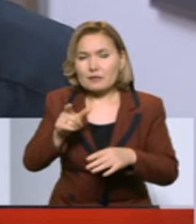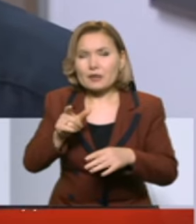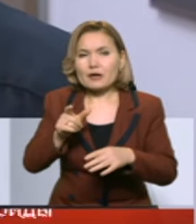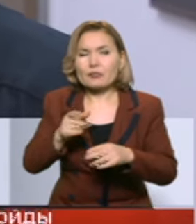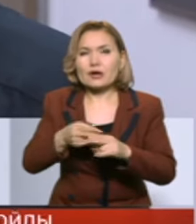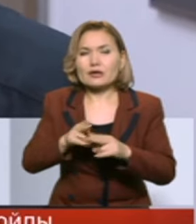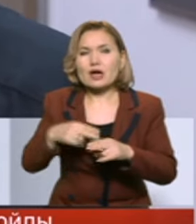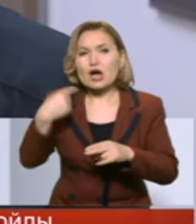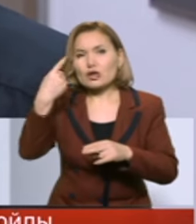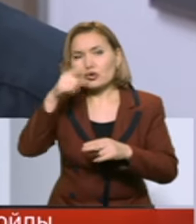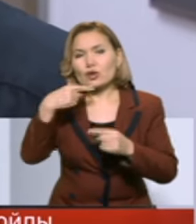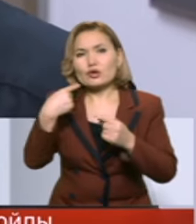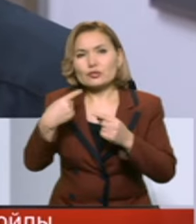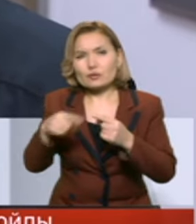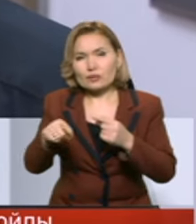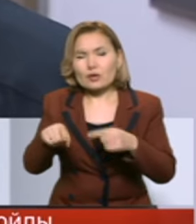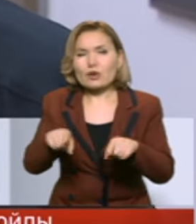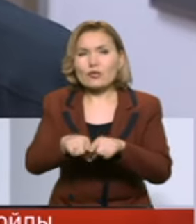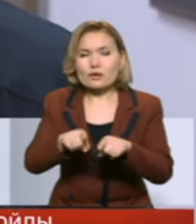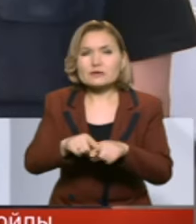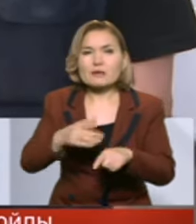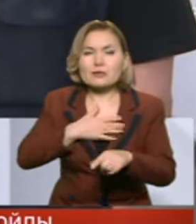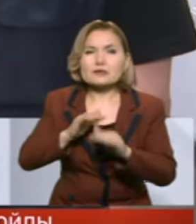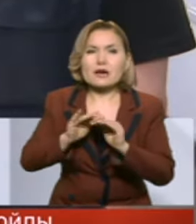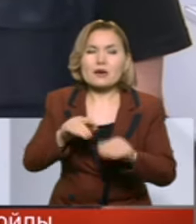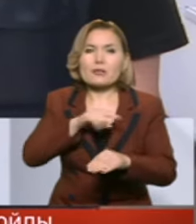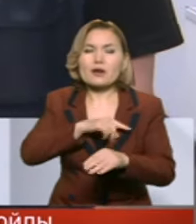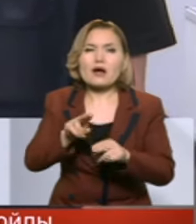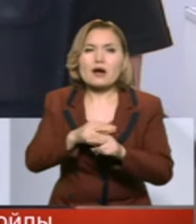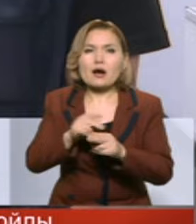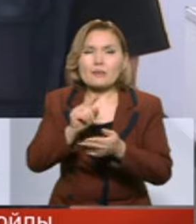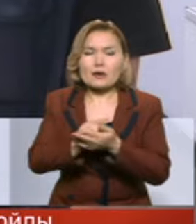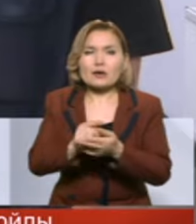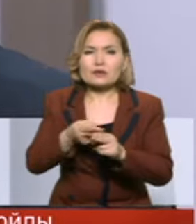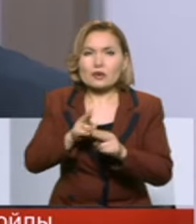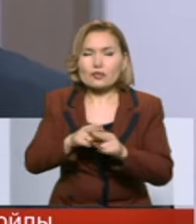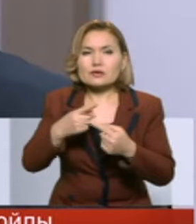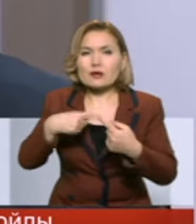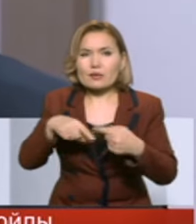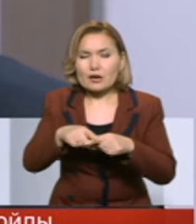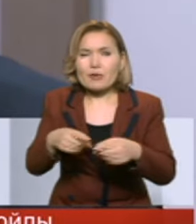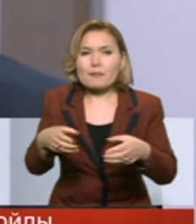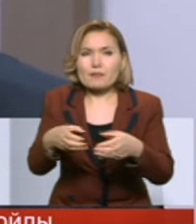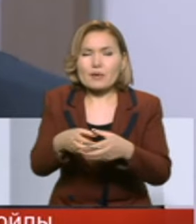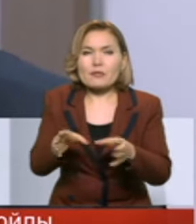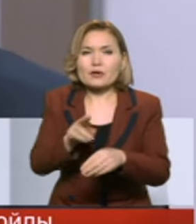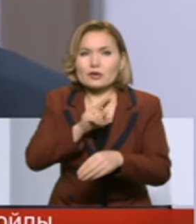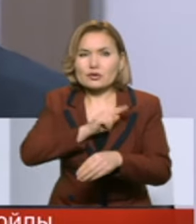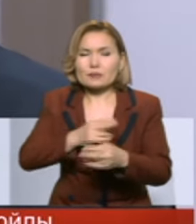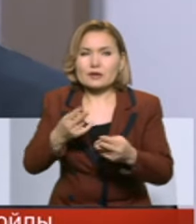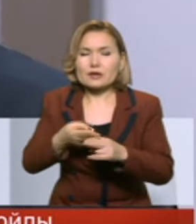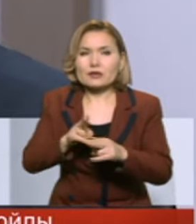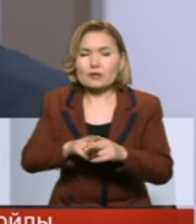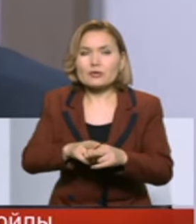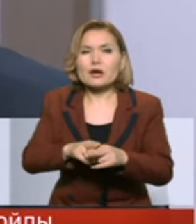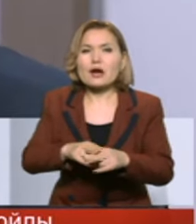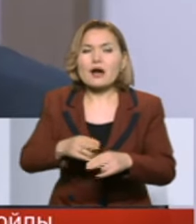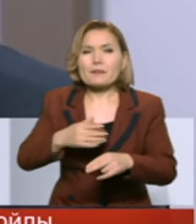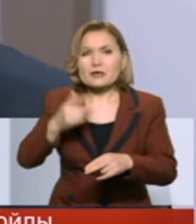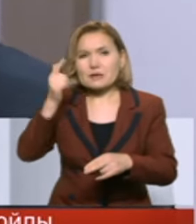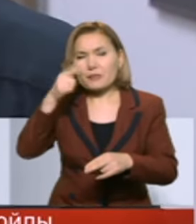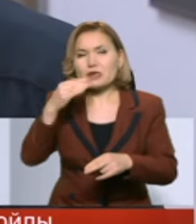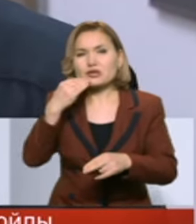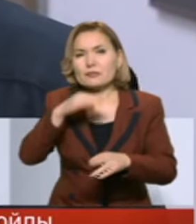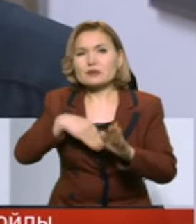бөлек, ондай адамды тәрбиелеп қалыптастыру керек. Осы қоғамдық институттар болу керек. Дінмен күресудің жалғыз жолы білімнің